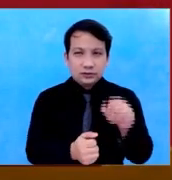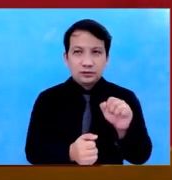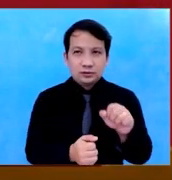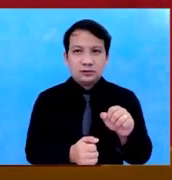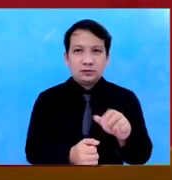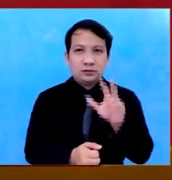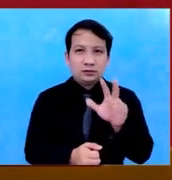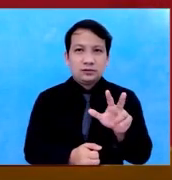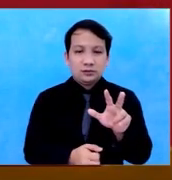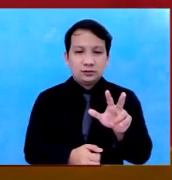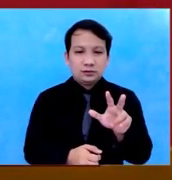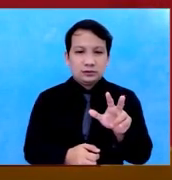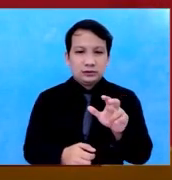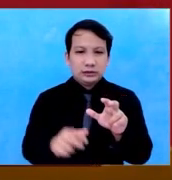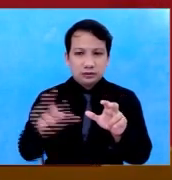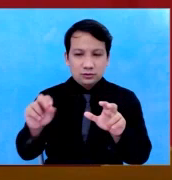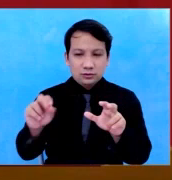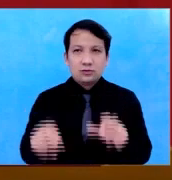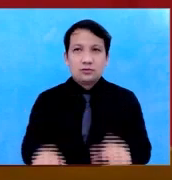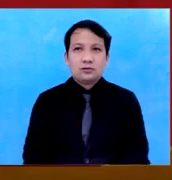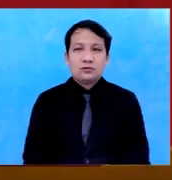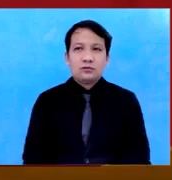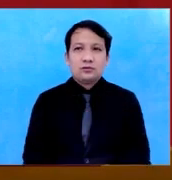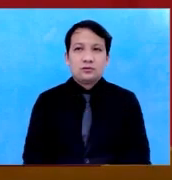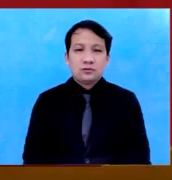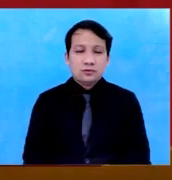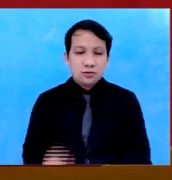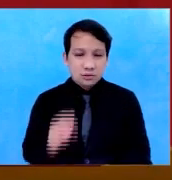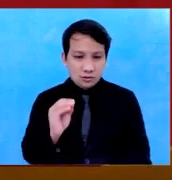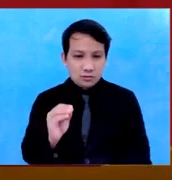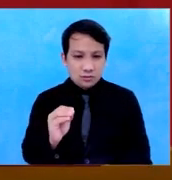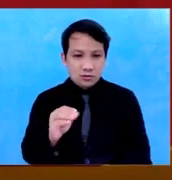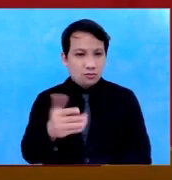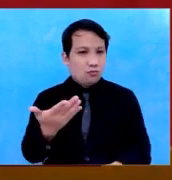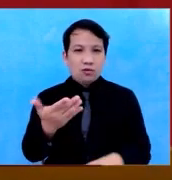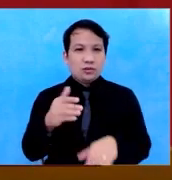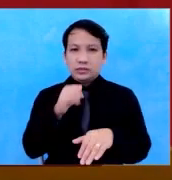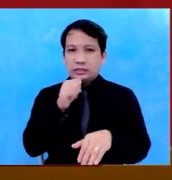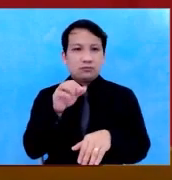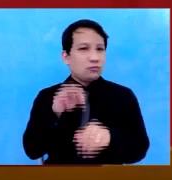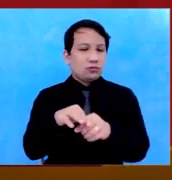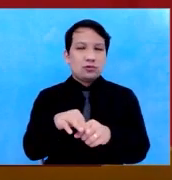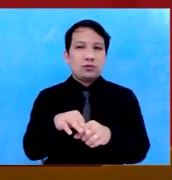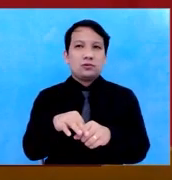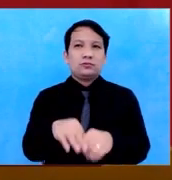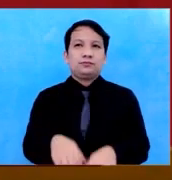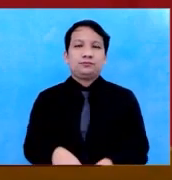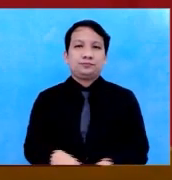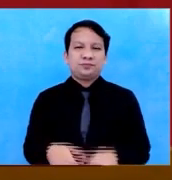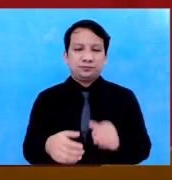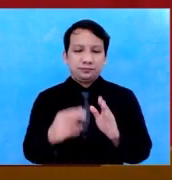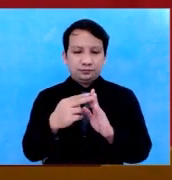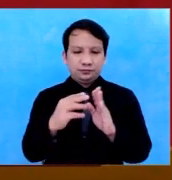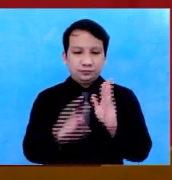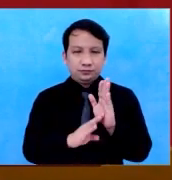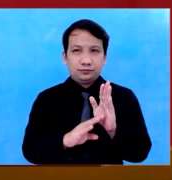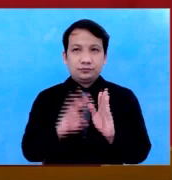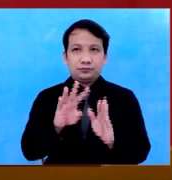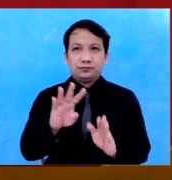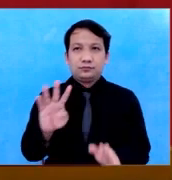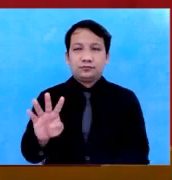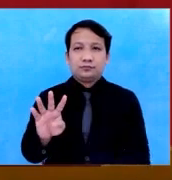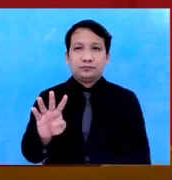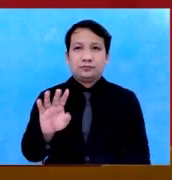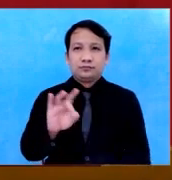the negative, and 0 abstentions, House Bill number